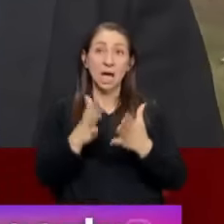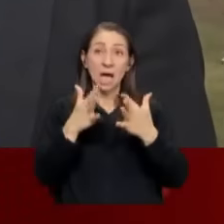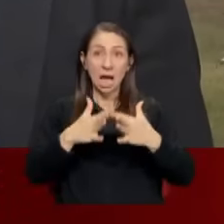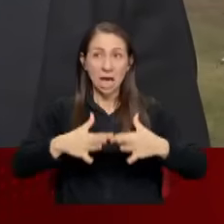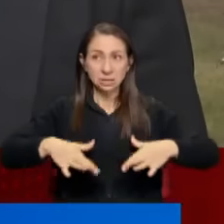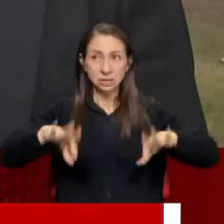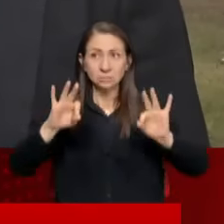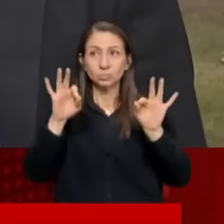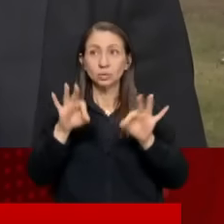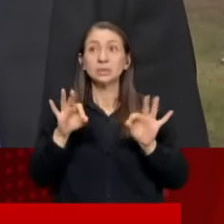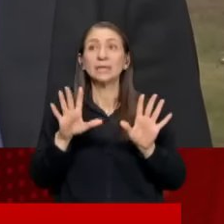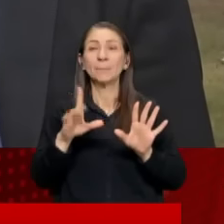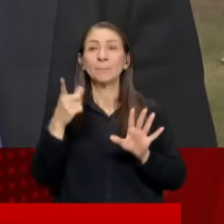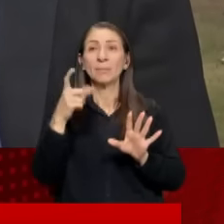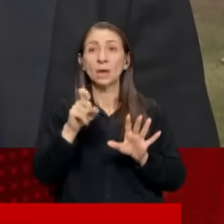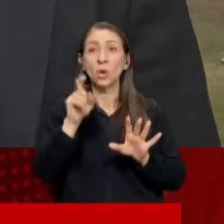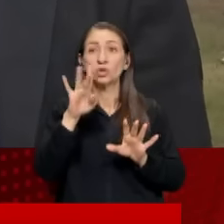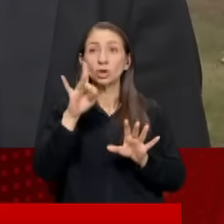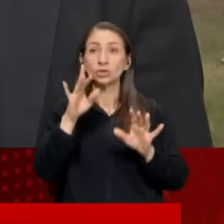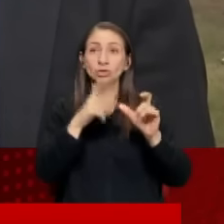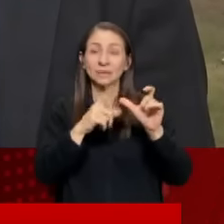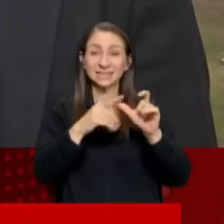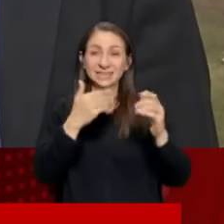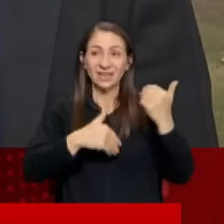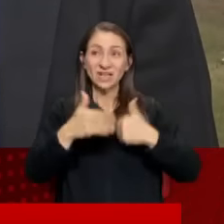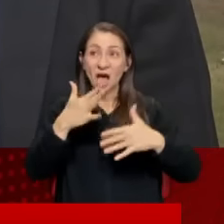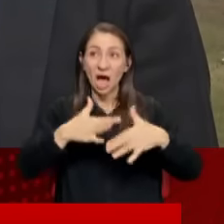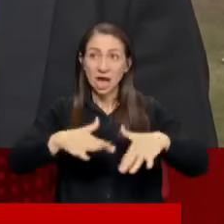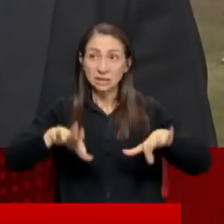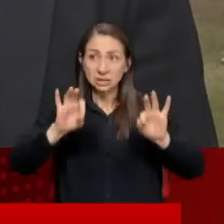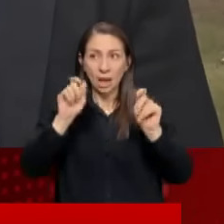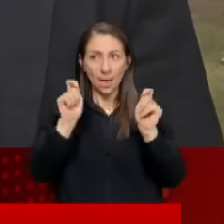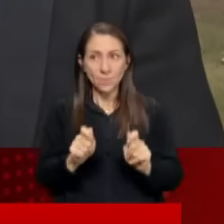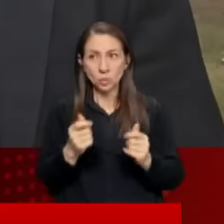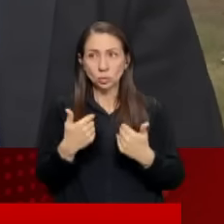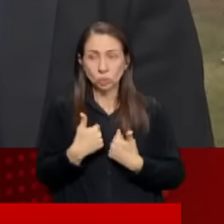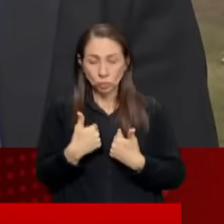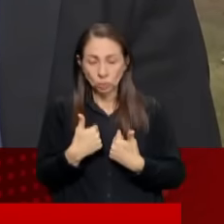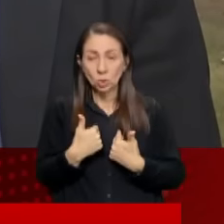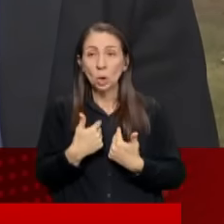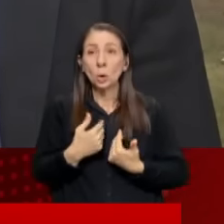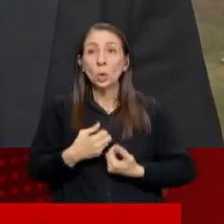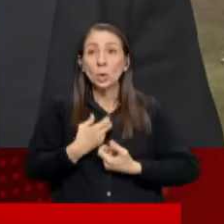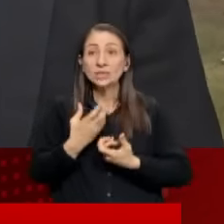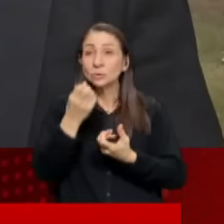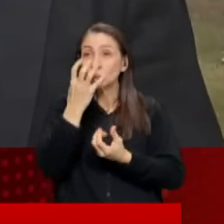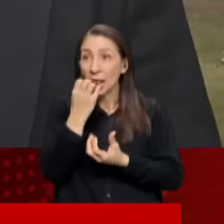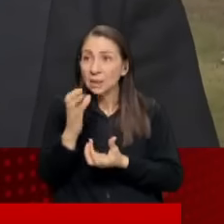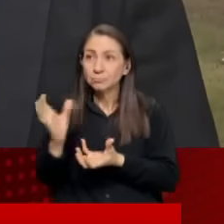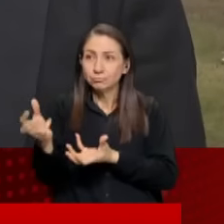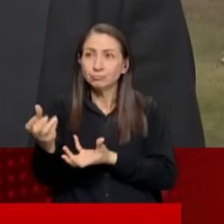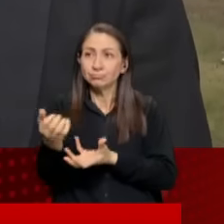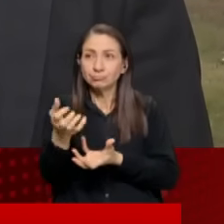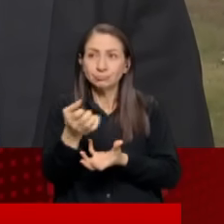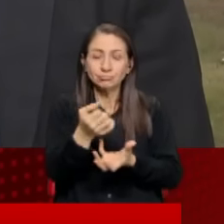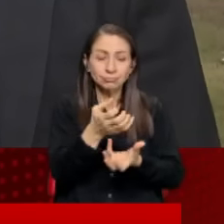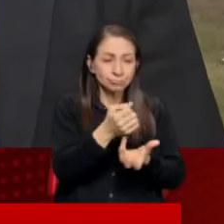Hazırlıklarımız bugün değil, bir aydır bu 14 Şubat Sevgililer Günü'nün hazırlıklarını başladık. Üretici ürettiği güllerini,